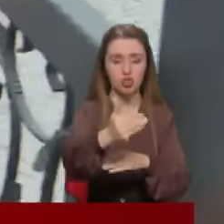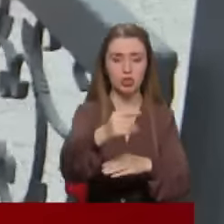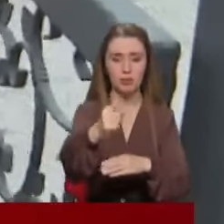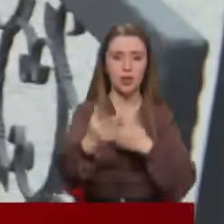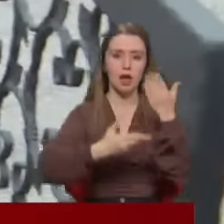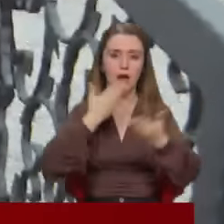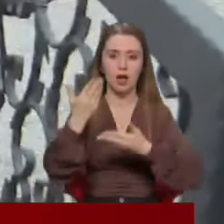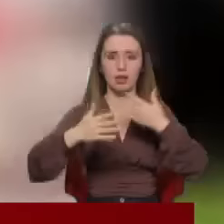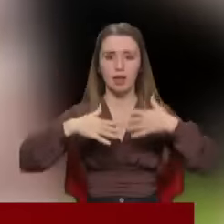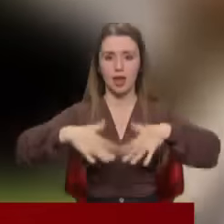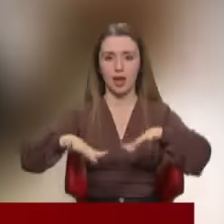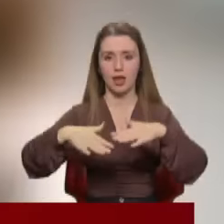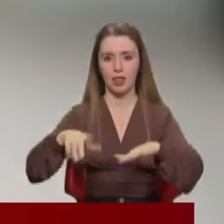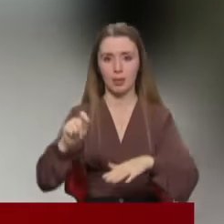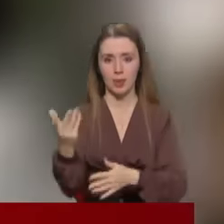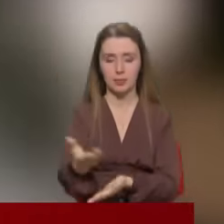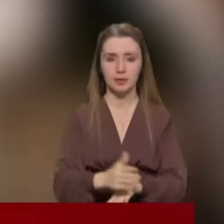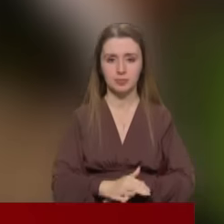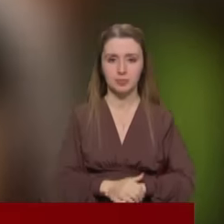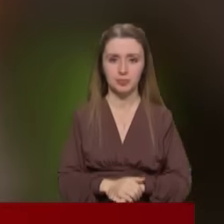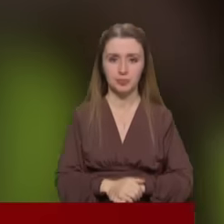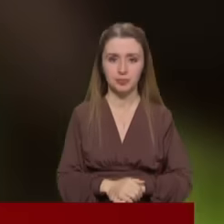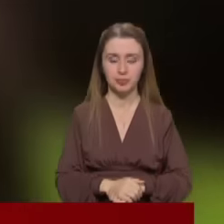yaşananları protesto etti.